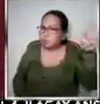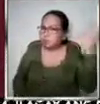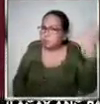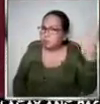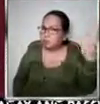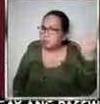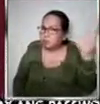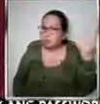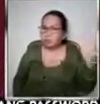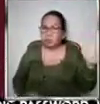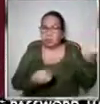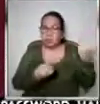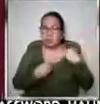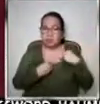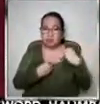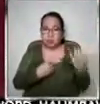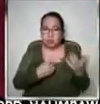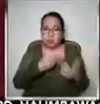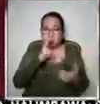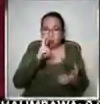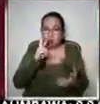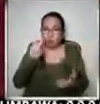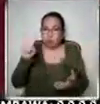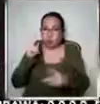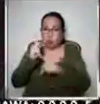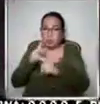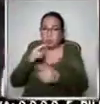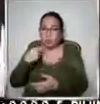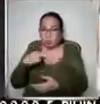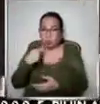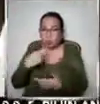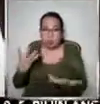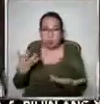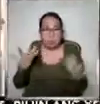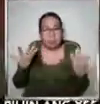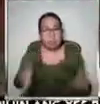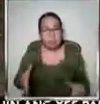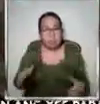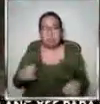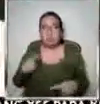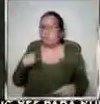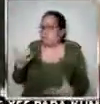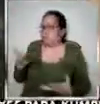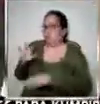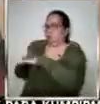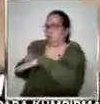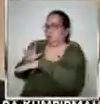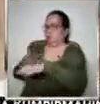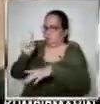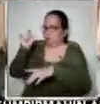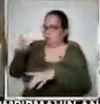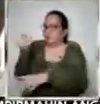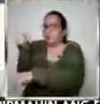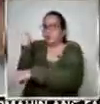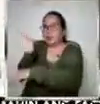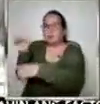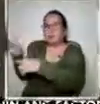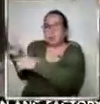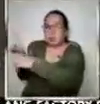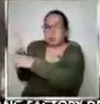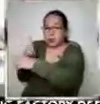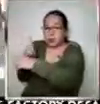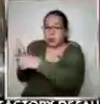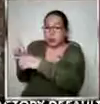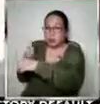social distancing, makikita nyo po, haharapin po kayo. Inilabas ng mga residente ang kanilang SAP forms na hindi pa